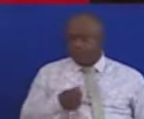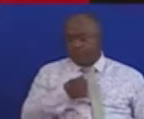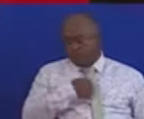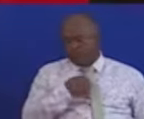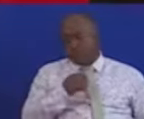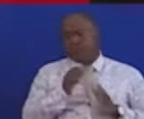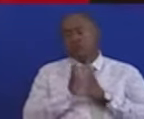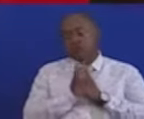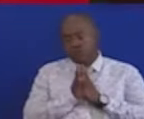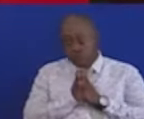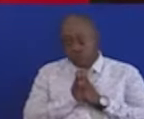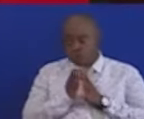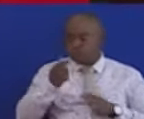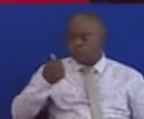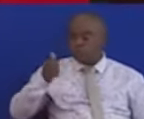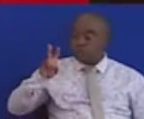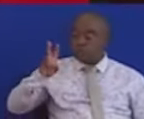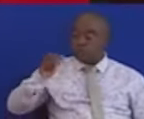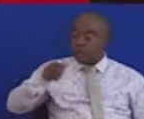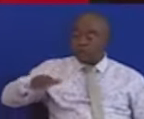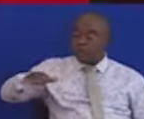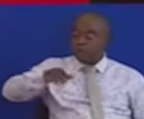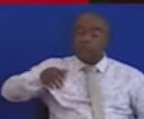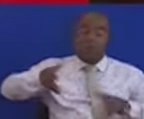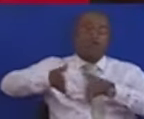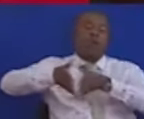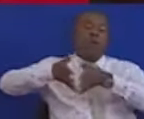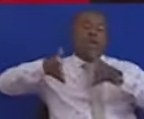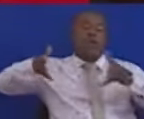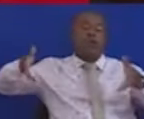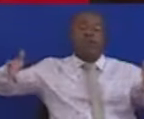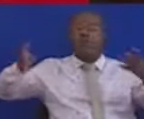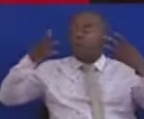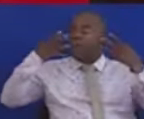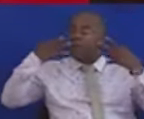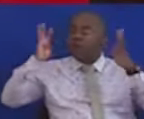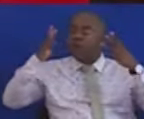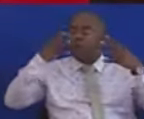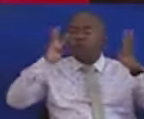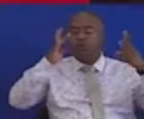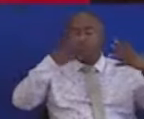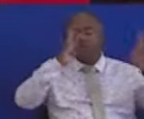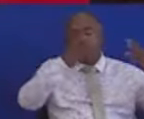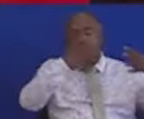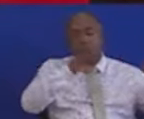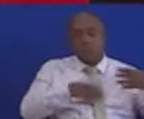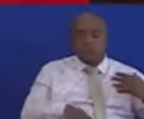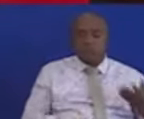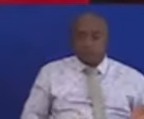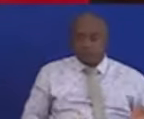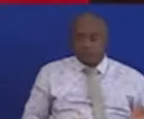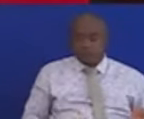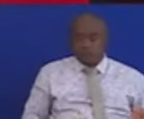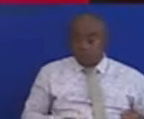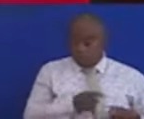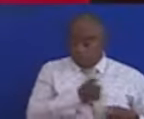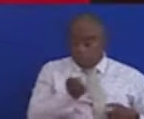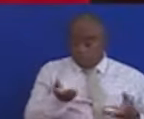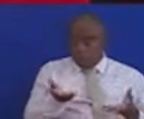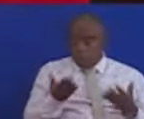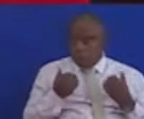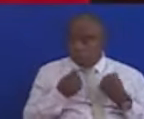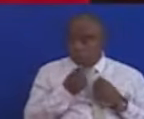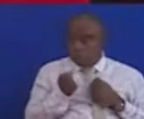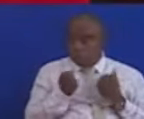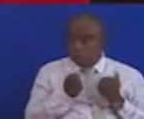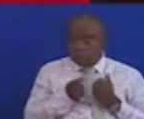maa tawa pamoja na tabora kuwa na maeneo makwa Ya map pori lak MH eshima mwen kiti wame Sasa kuwe kut engene hata